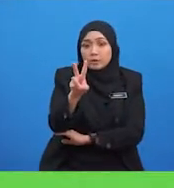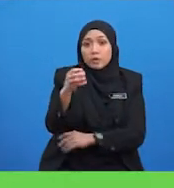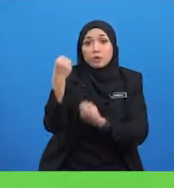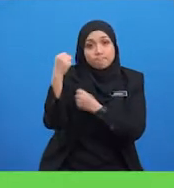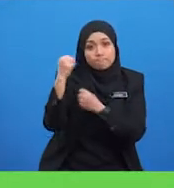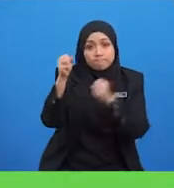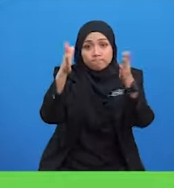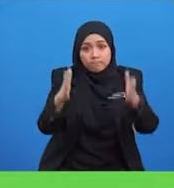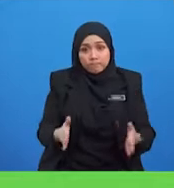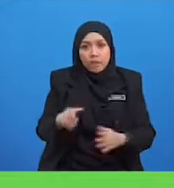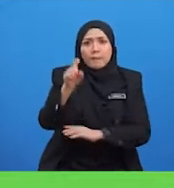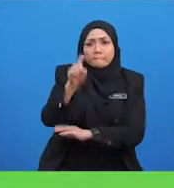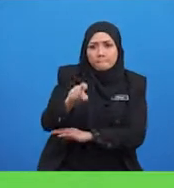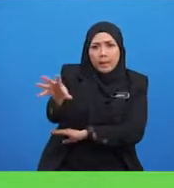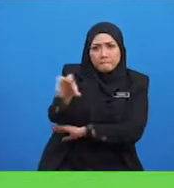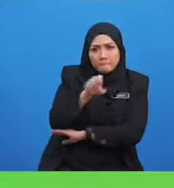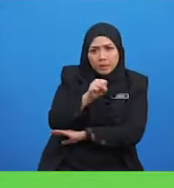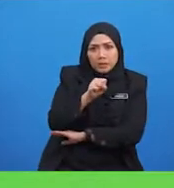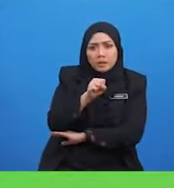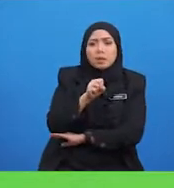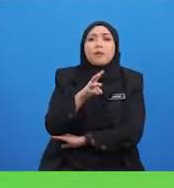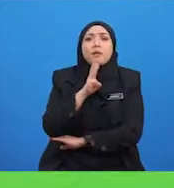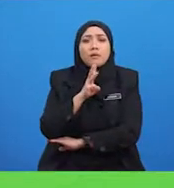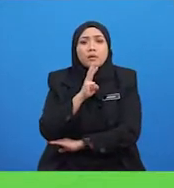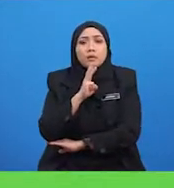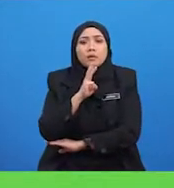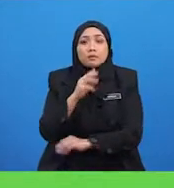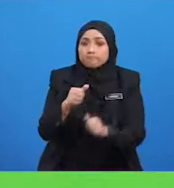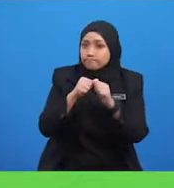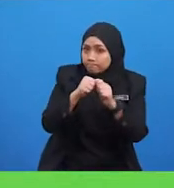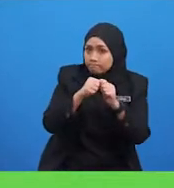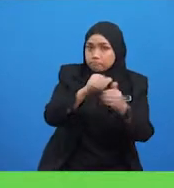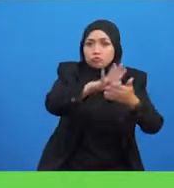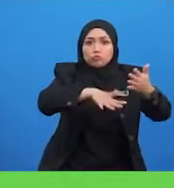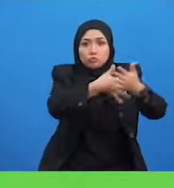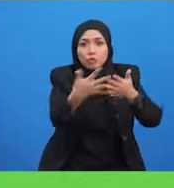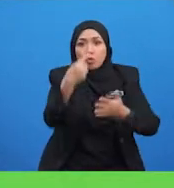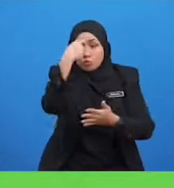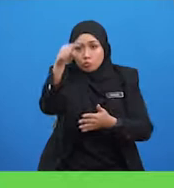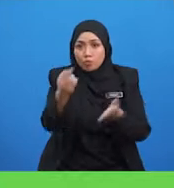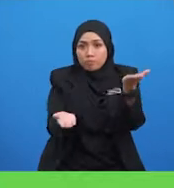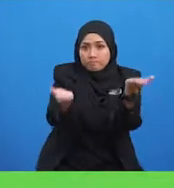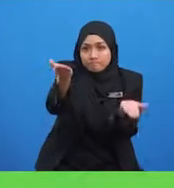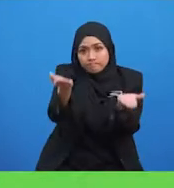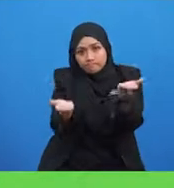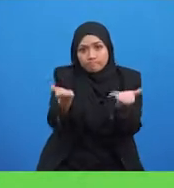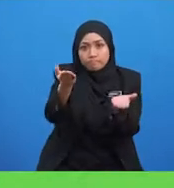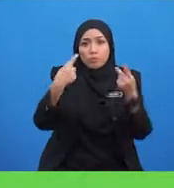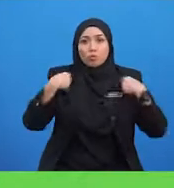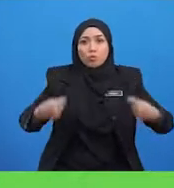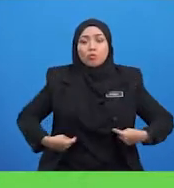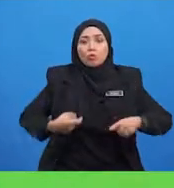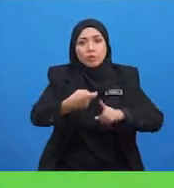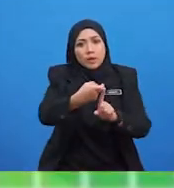pula perlu mengambilnya secara berjadual untuk mengimbangkan tubuh dari